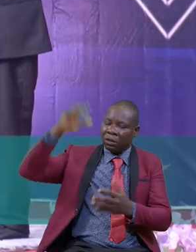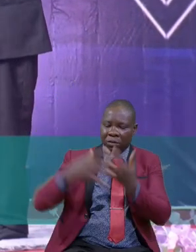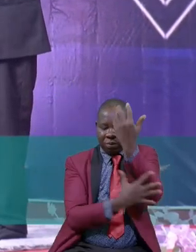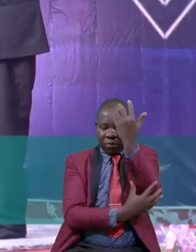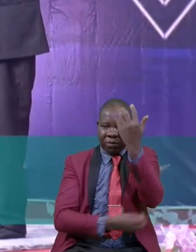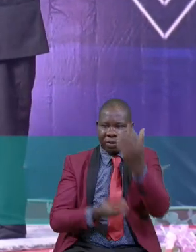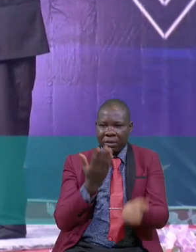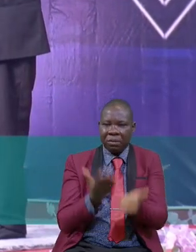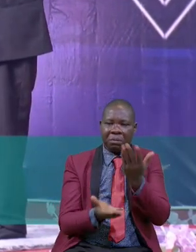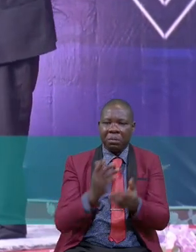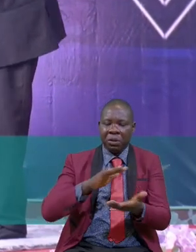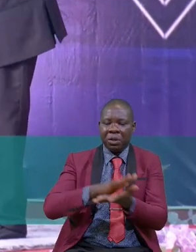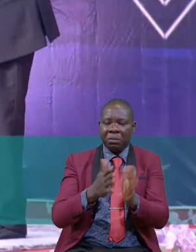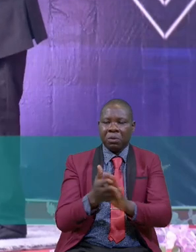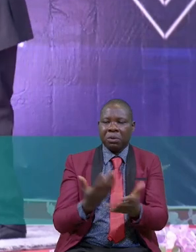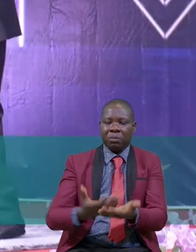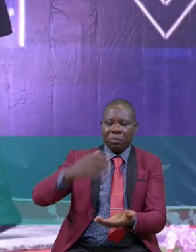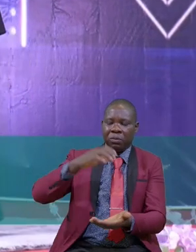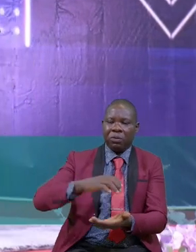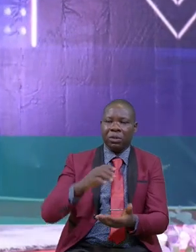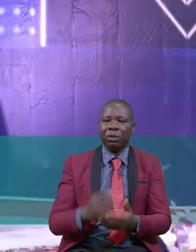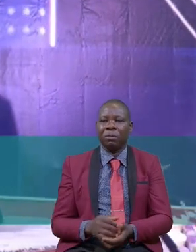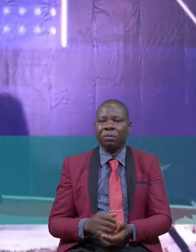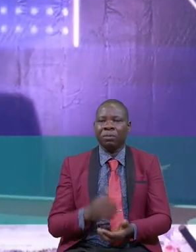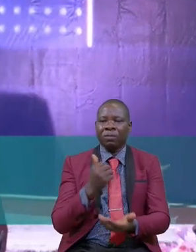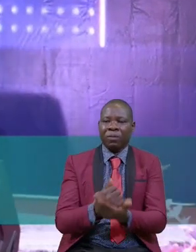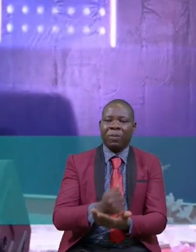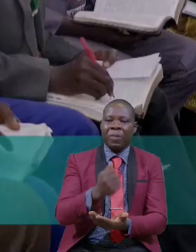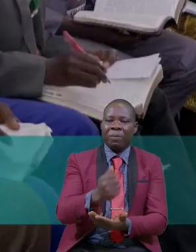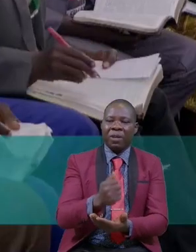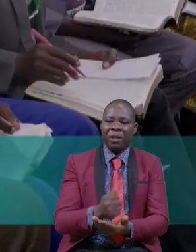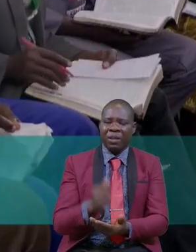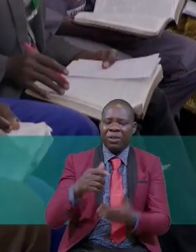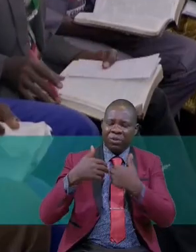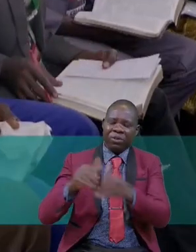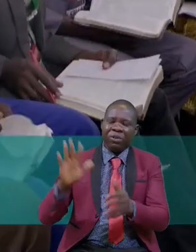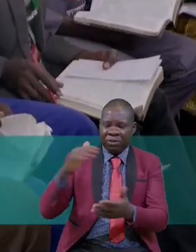puissiez, enrichi. You lost your tu as perdu ton amen.